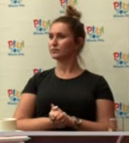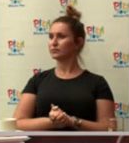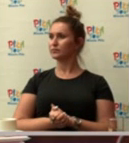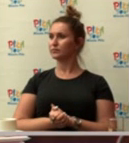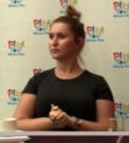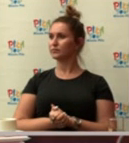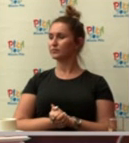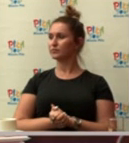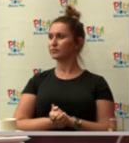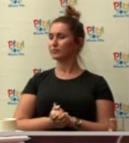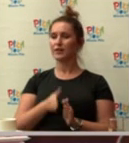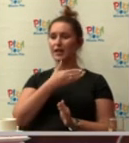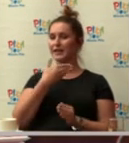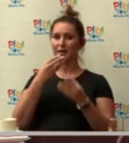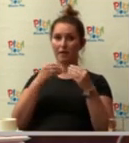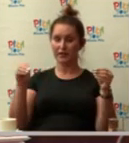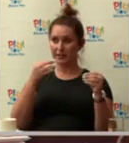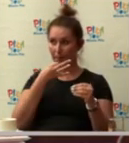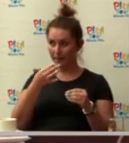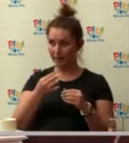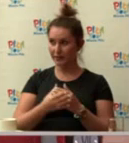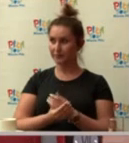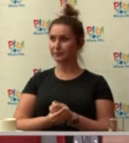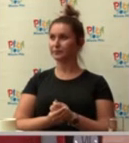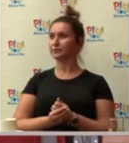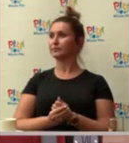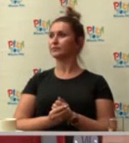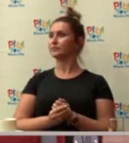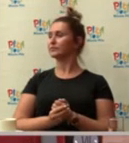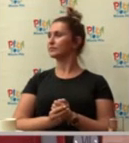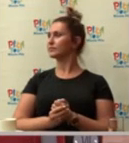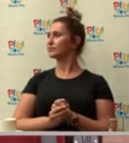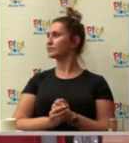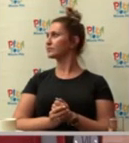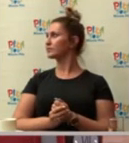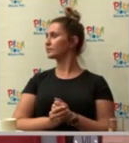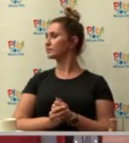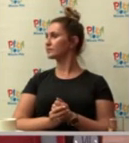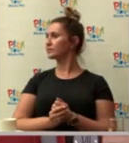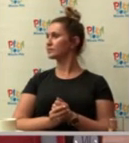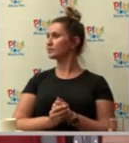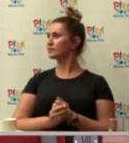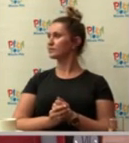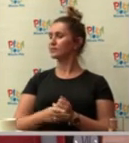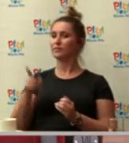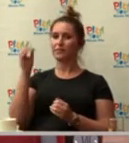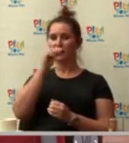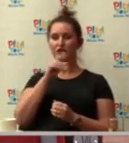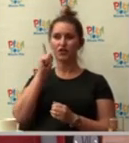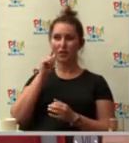Dziękuję bardzo. Proszę państwa, nie widzę dalszych zgłoszeń. Czy pan komendant mógłby teraz odnieść się do tego? Bardzo